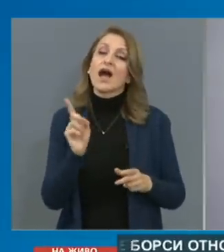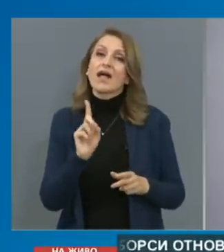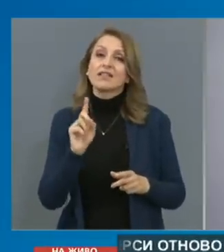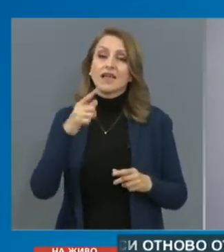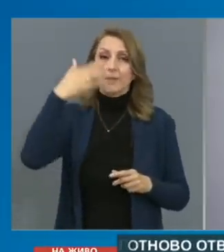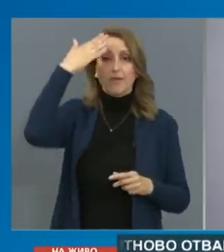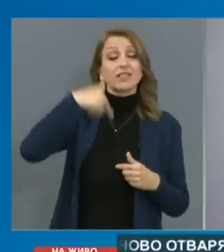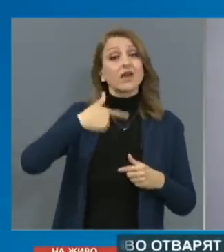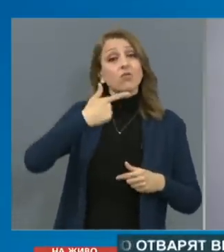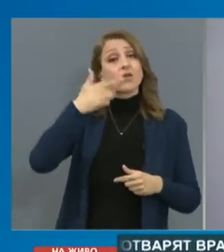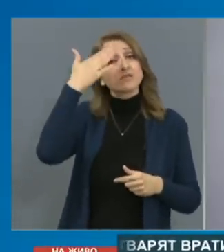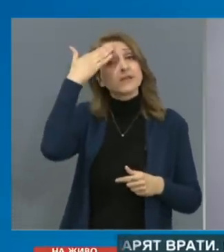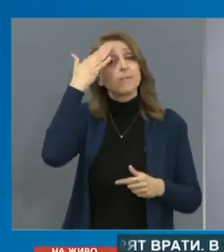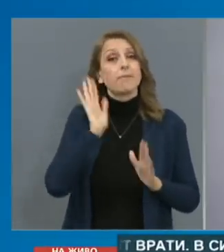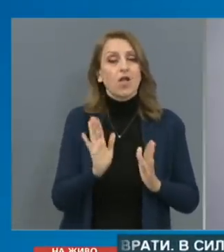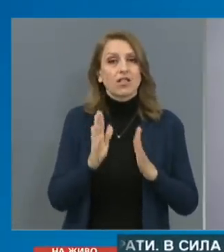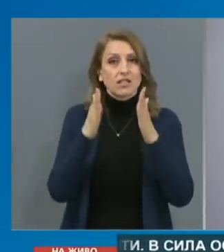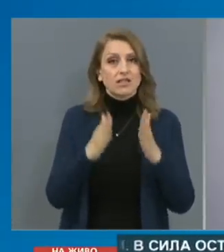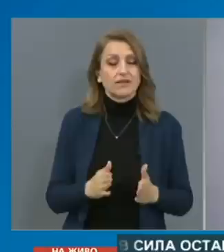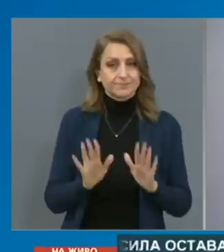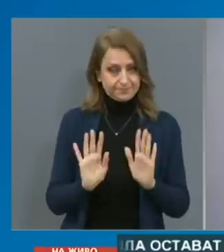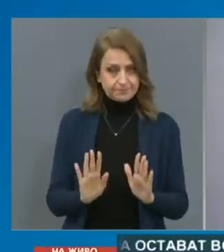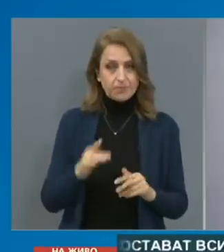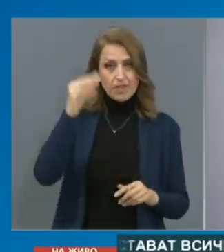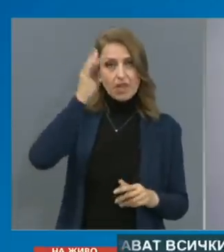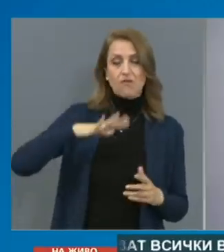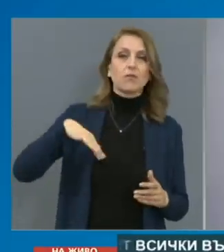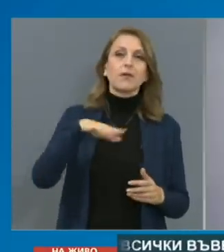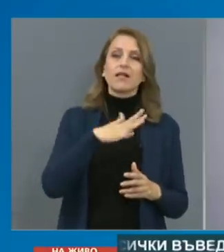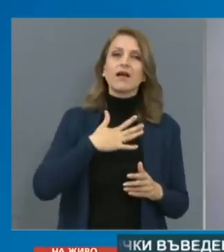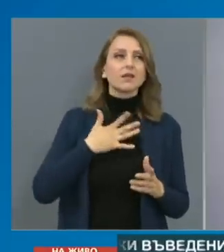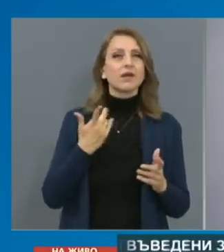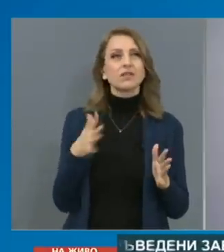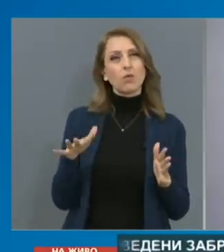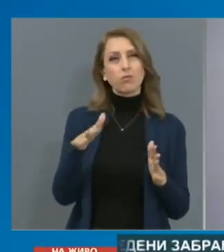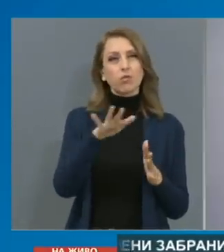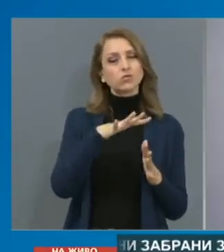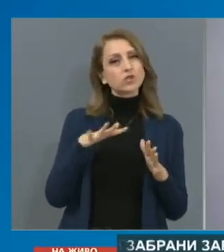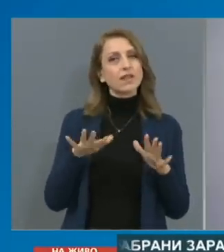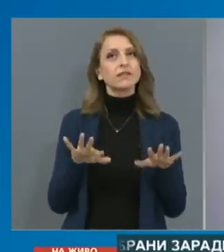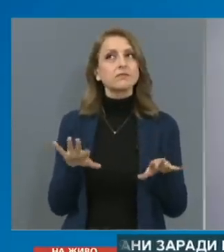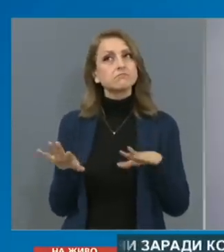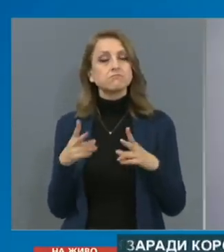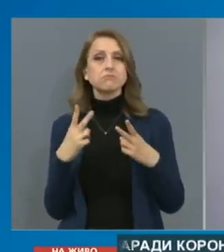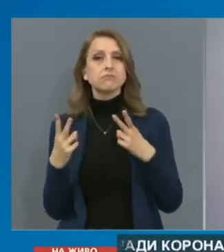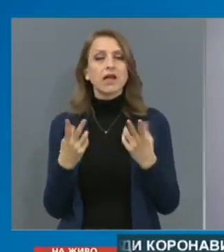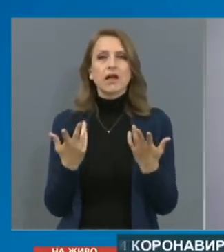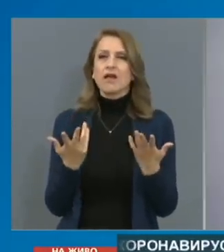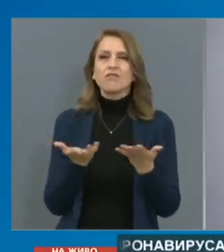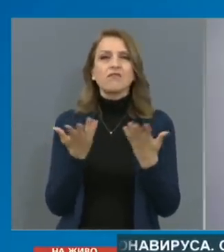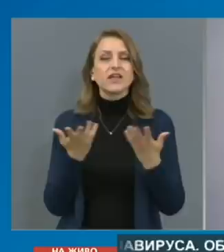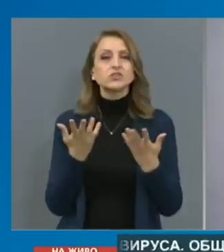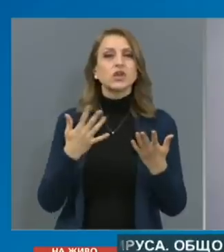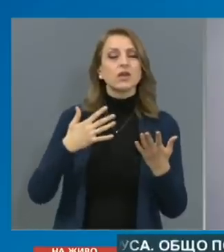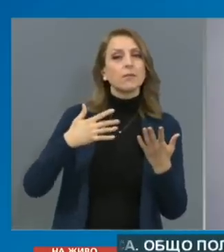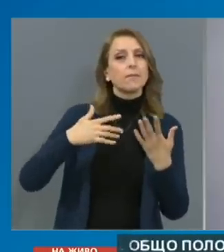И в България се наблюдава една ситуация, която все още вече изгубиха тази